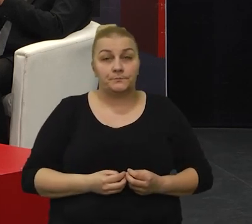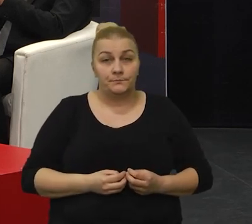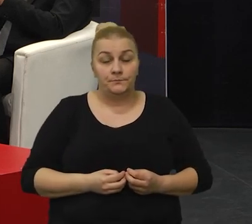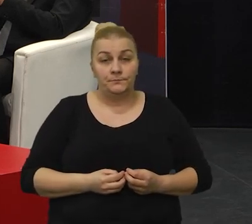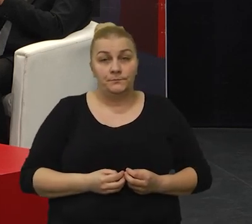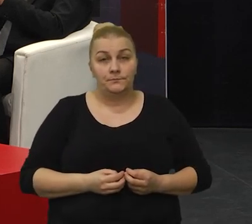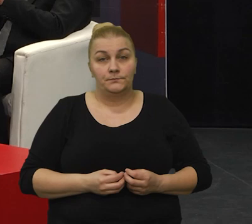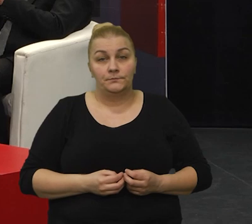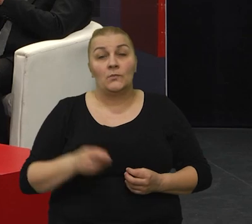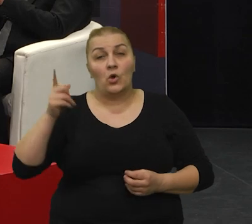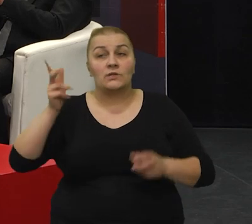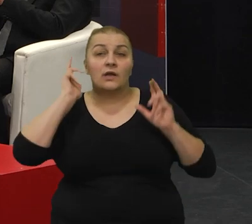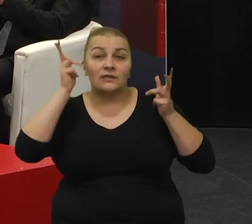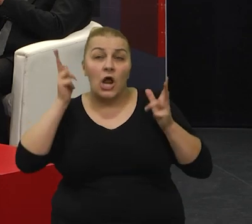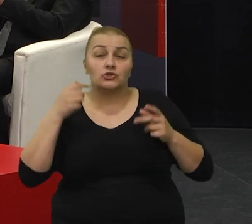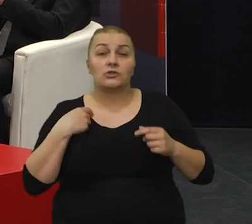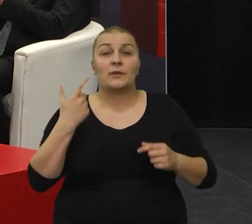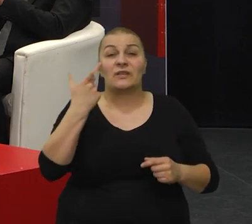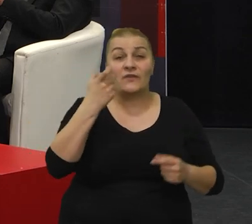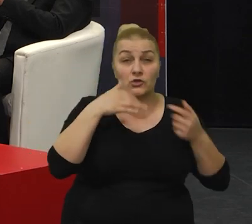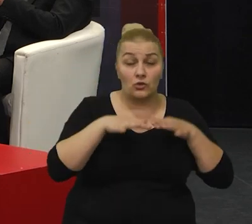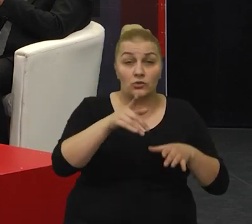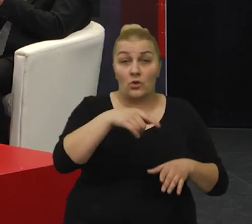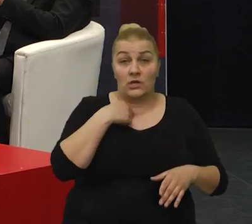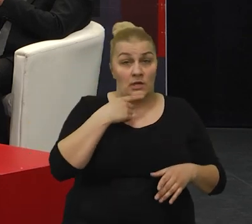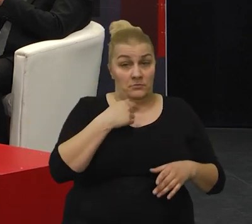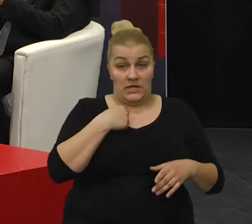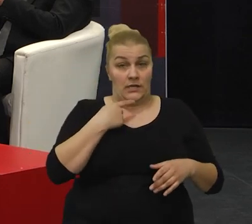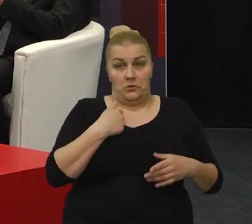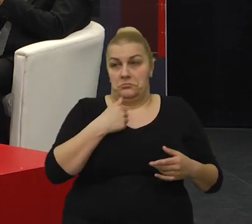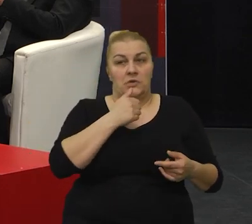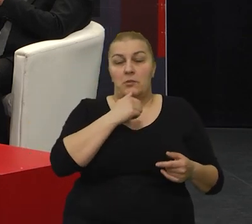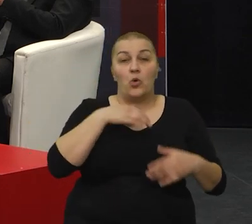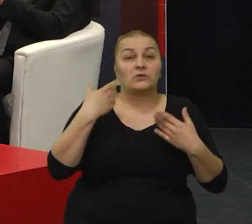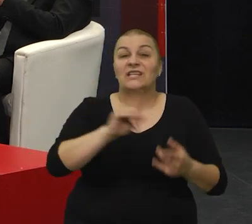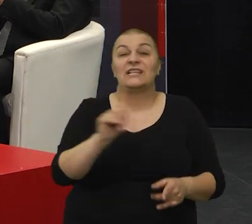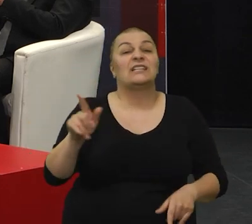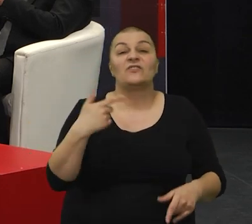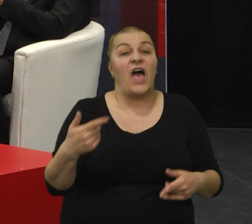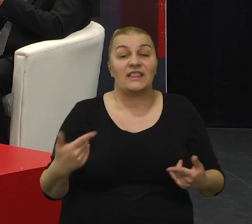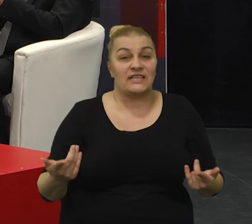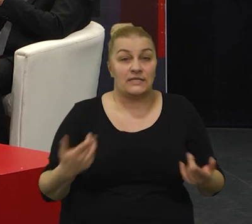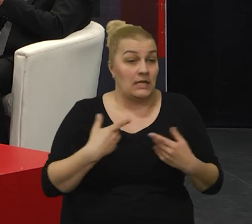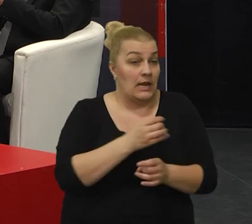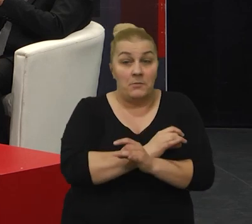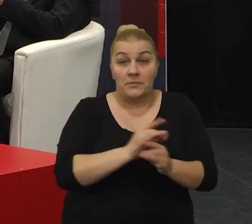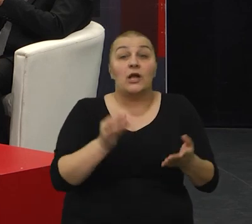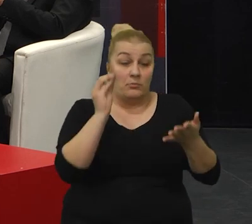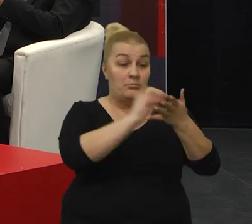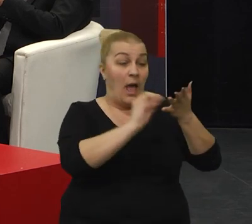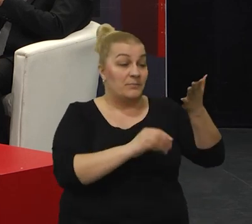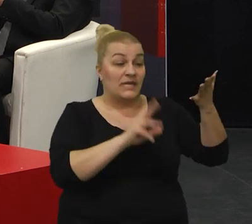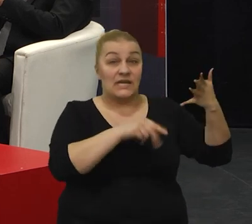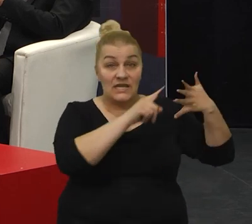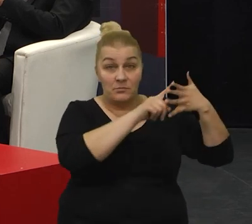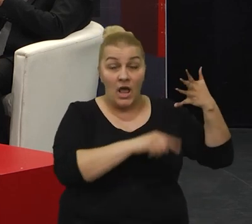kod njega tražio sam 200 ljudi, on mi je rekao, Ademi, ne mogu ti dati ni 20, da nema, na